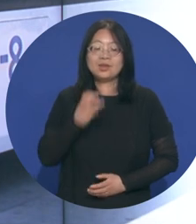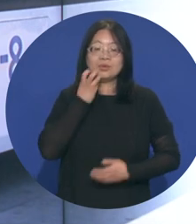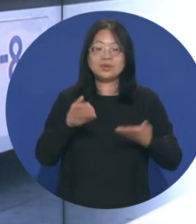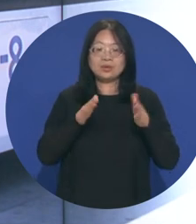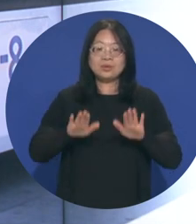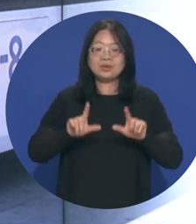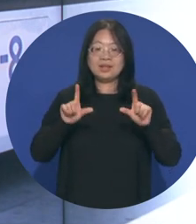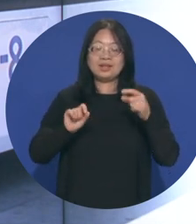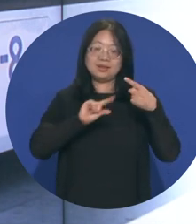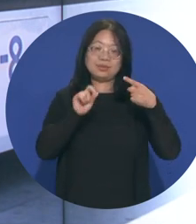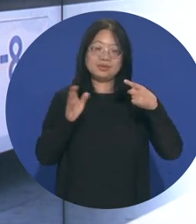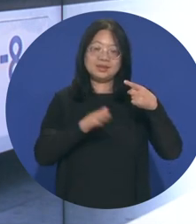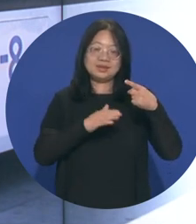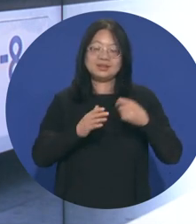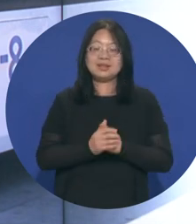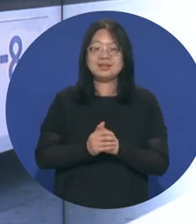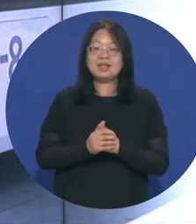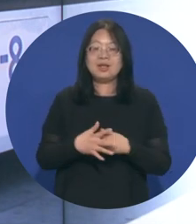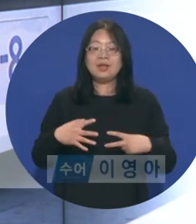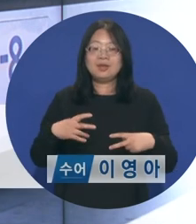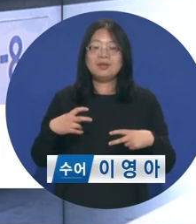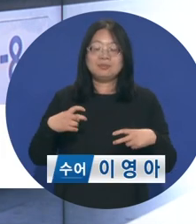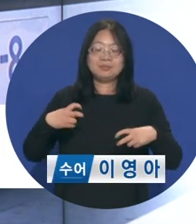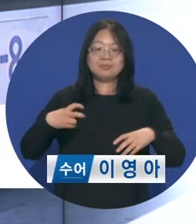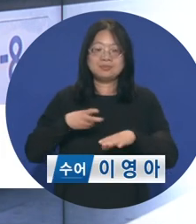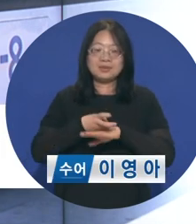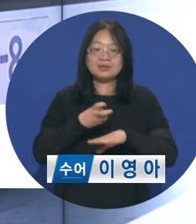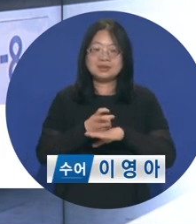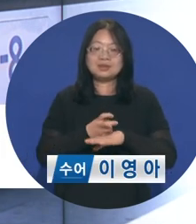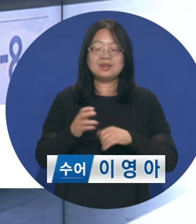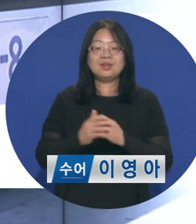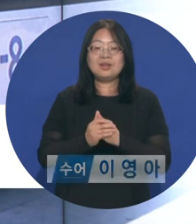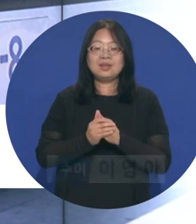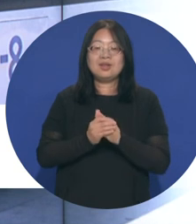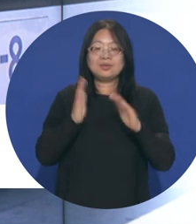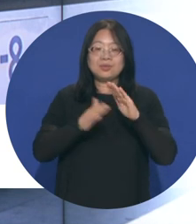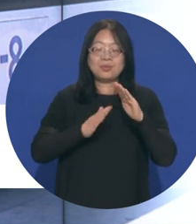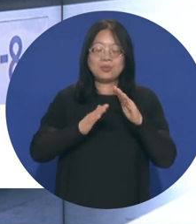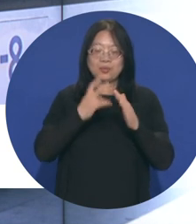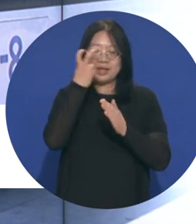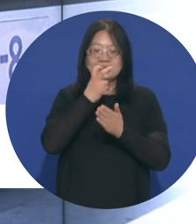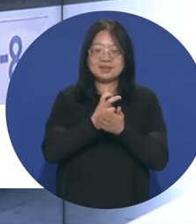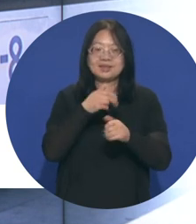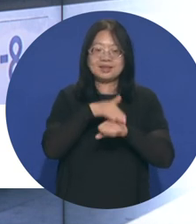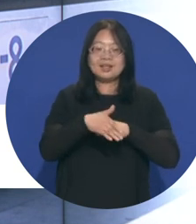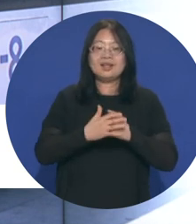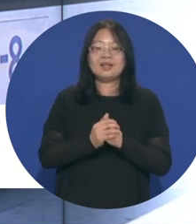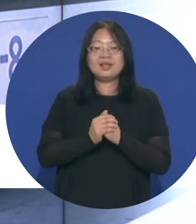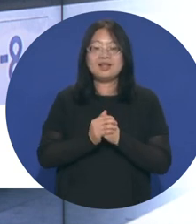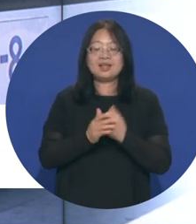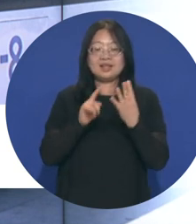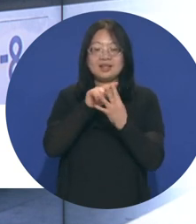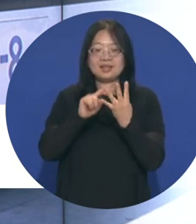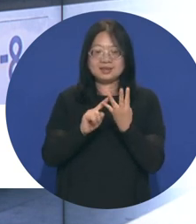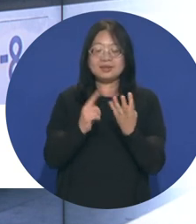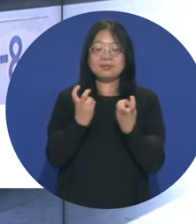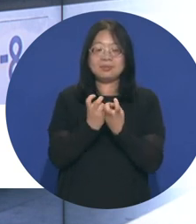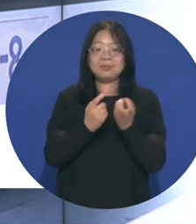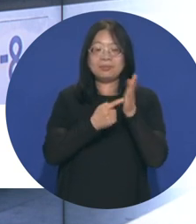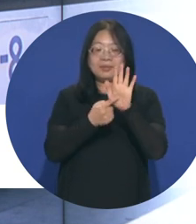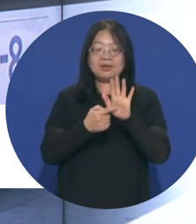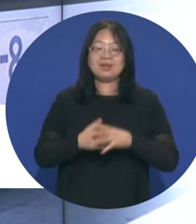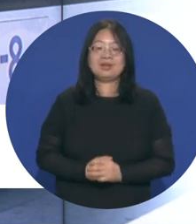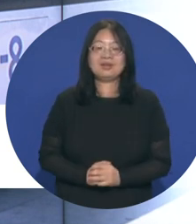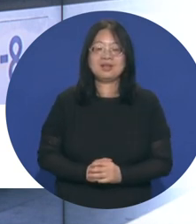경기도가 올해 1월부터 시행 중인 시내버스 공공 관리제 제도 보안을 위해네 가지 방향에 종합관리 방안을 내놓았습니다